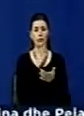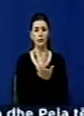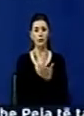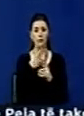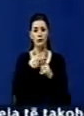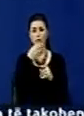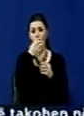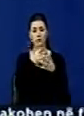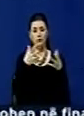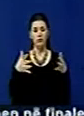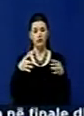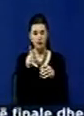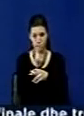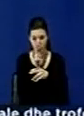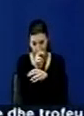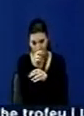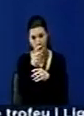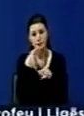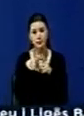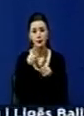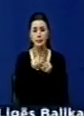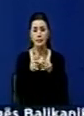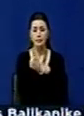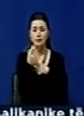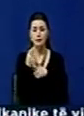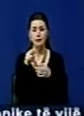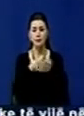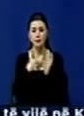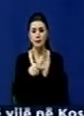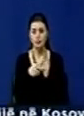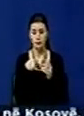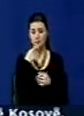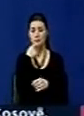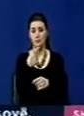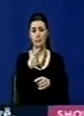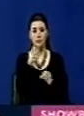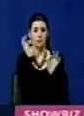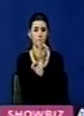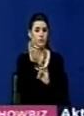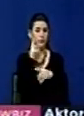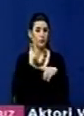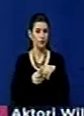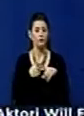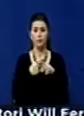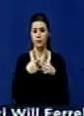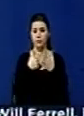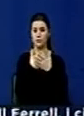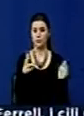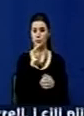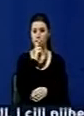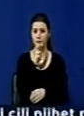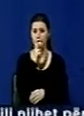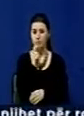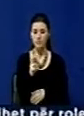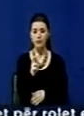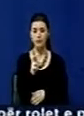edhe është hulumtuar rast edhe nga antikorrupsioni dhe është krejt okej. Ju garantoj që nuk ka kur gjë, vetëm ju më them me sinqeritetin